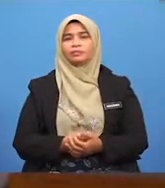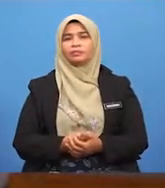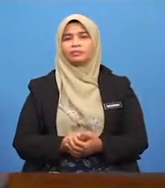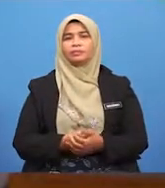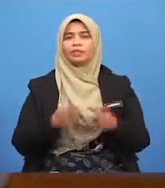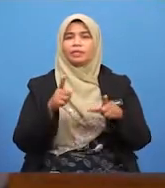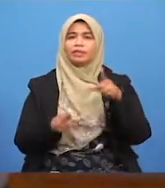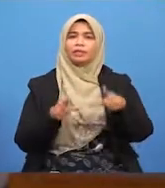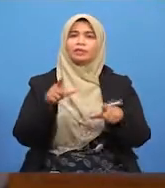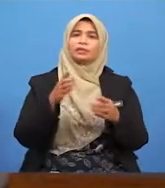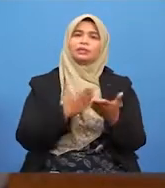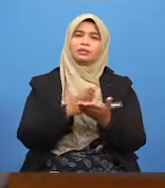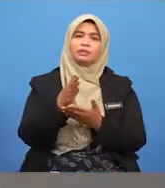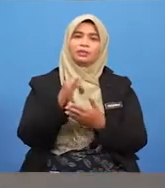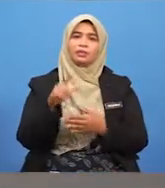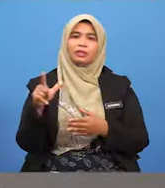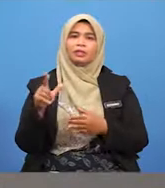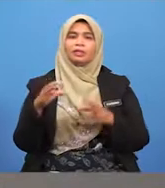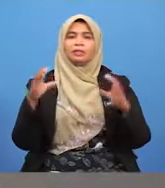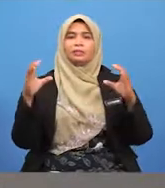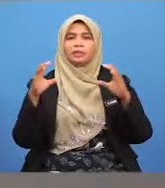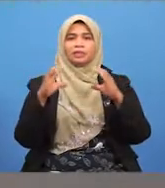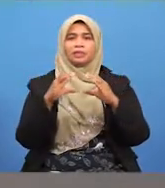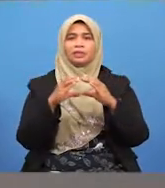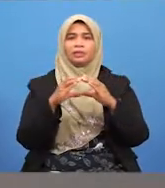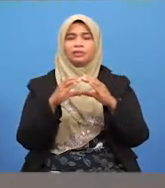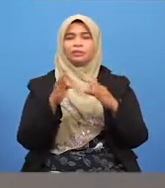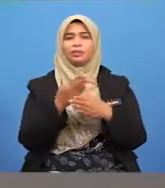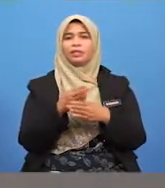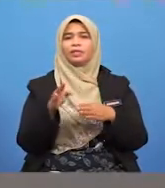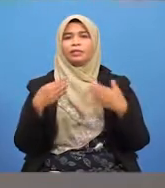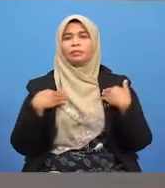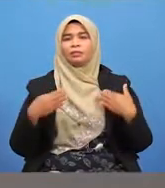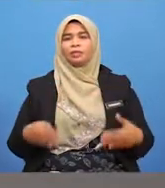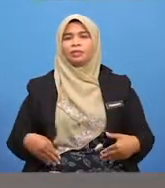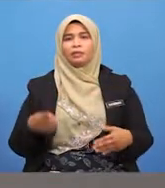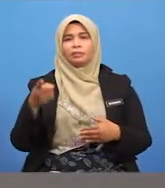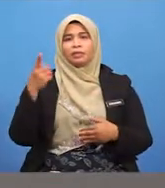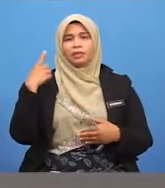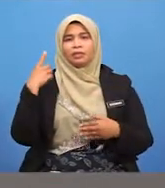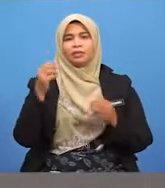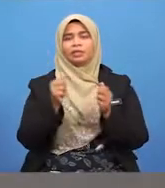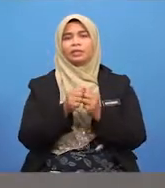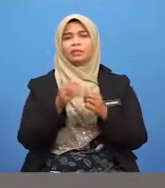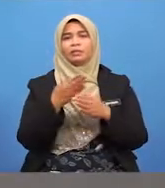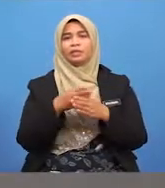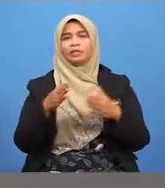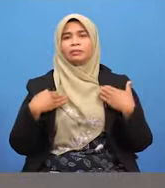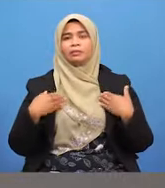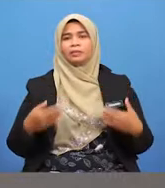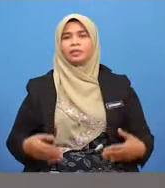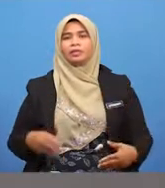langkah seterusnya ialah mencantum bahagian badan belakang dengan bahagian badan